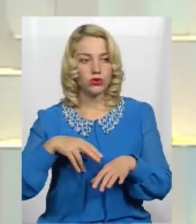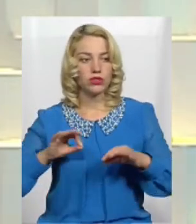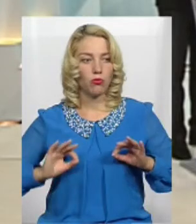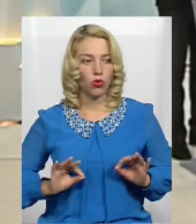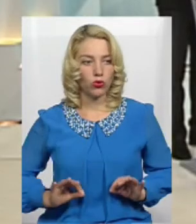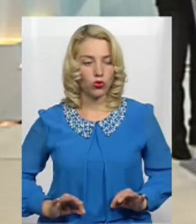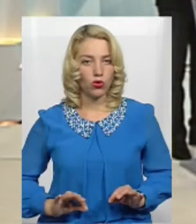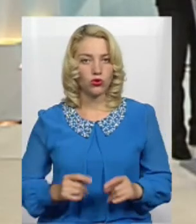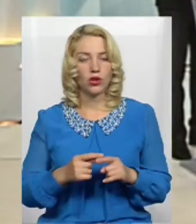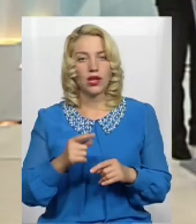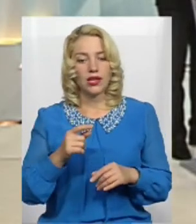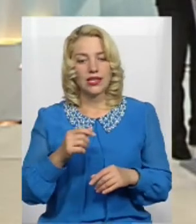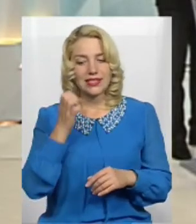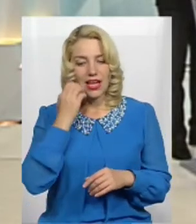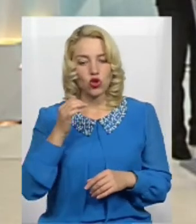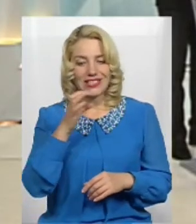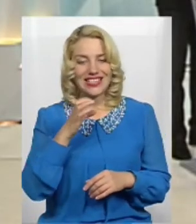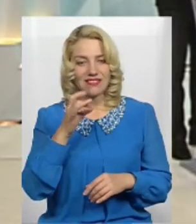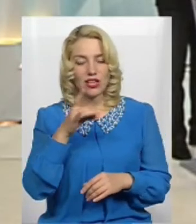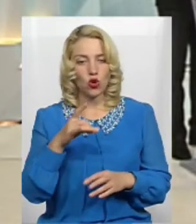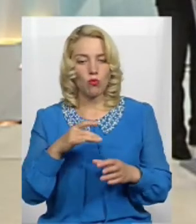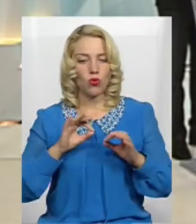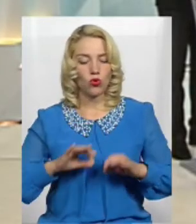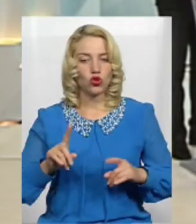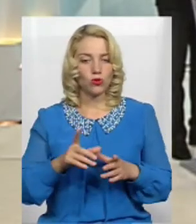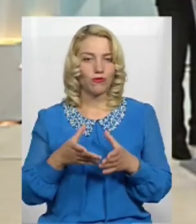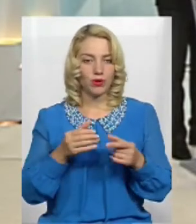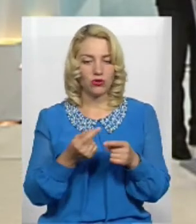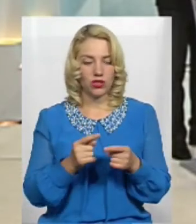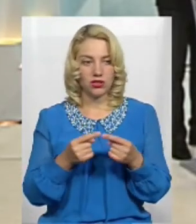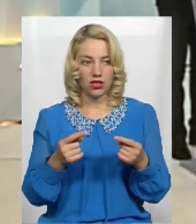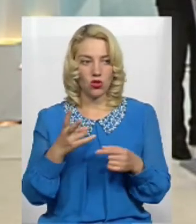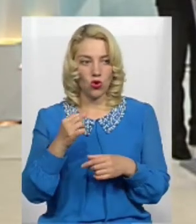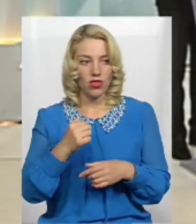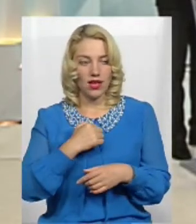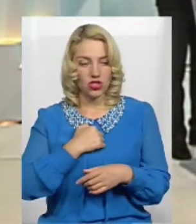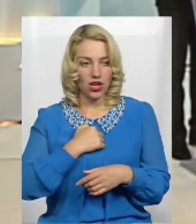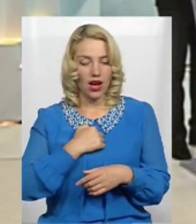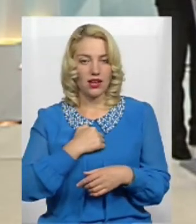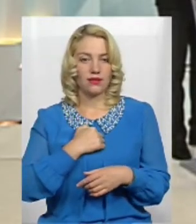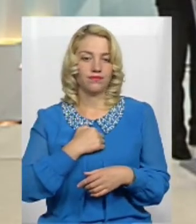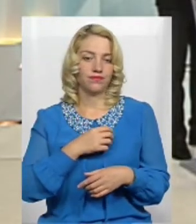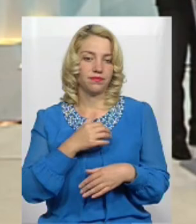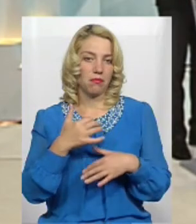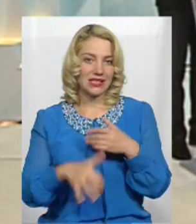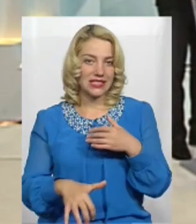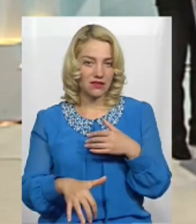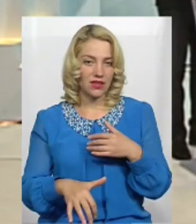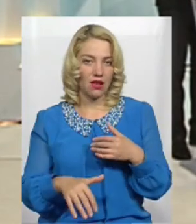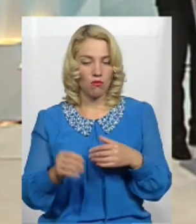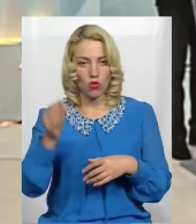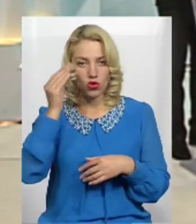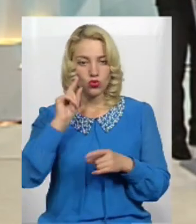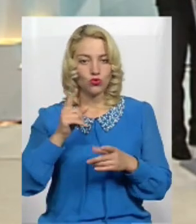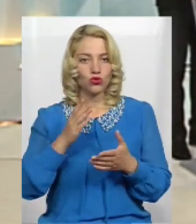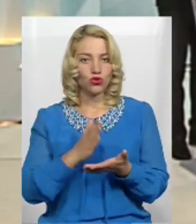прокурору Старосинявської районної прокуратури, щоб вплинути на ці всі речі. На жаль, позиція пасивна, тому що